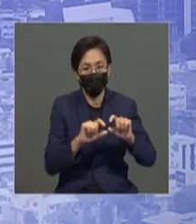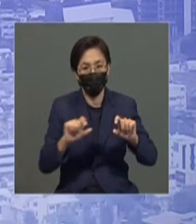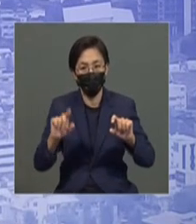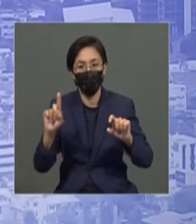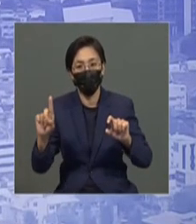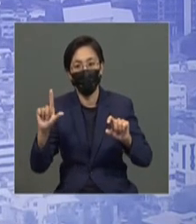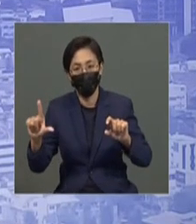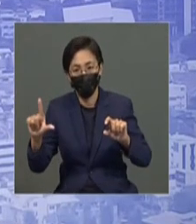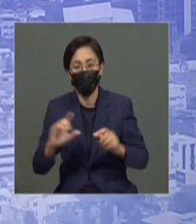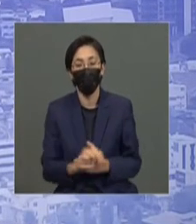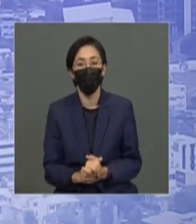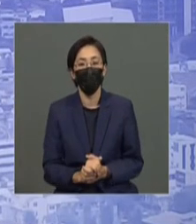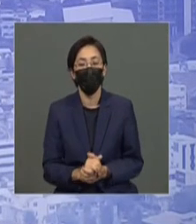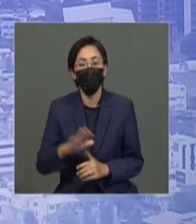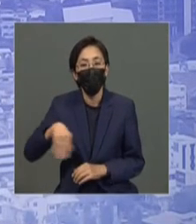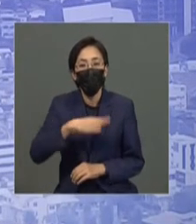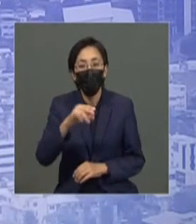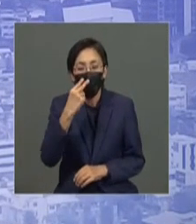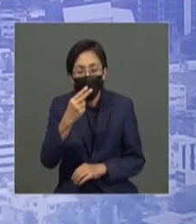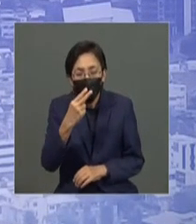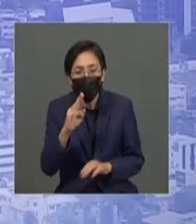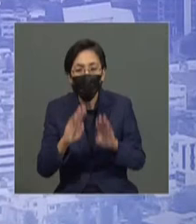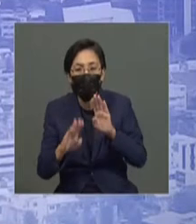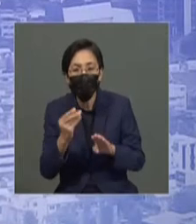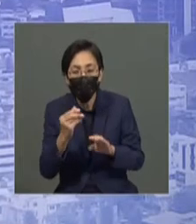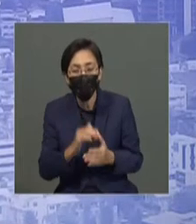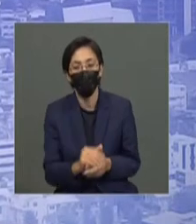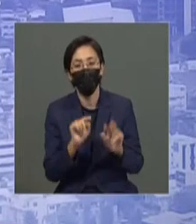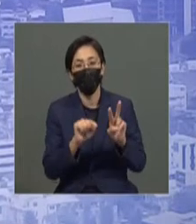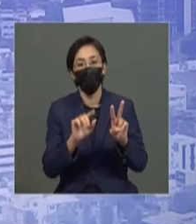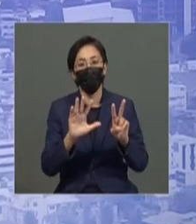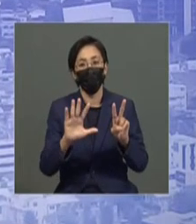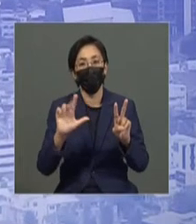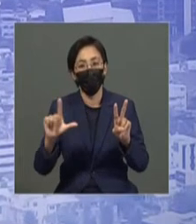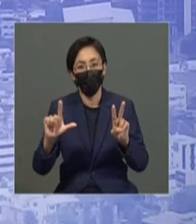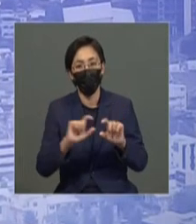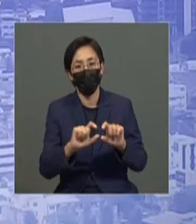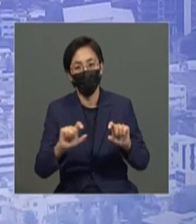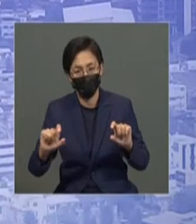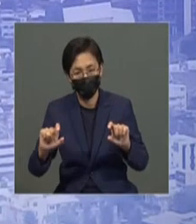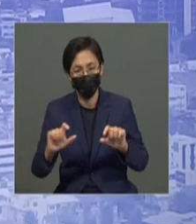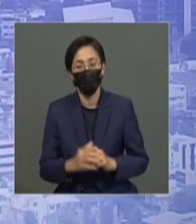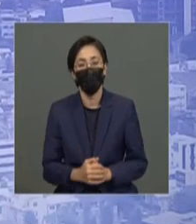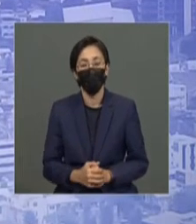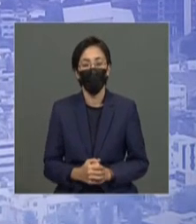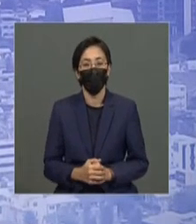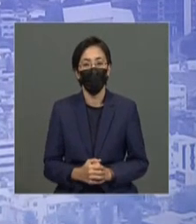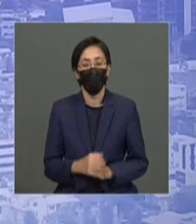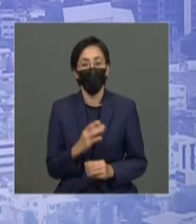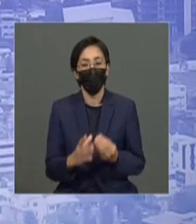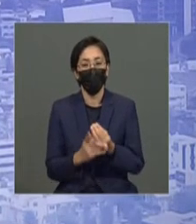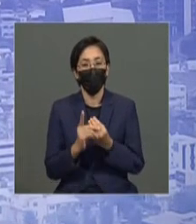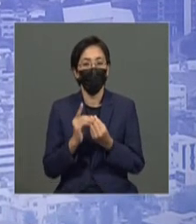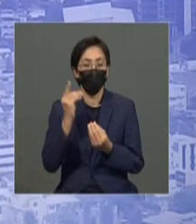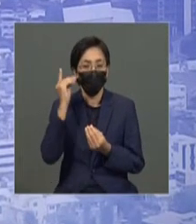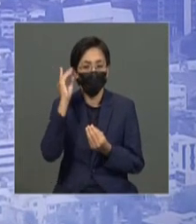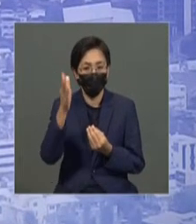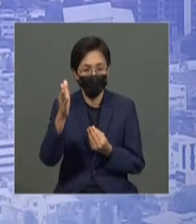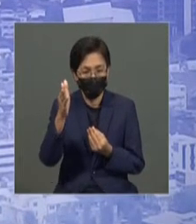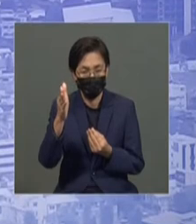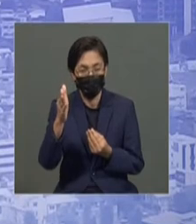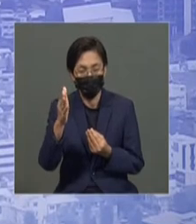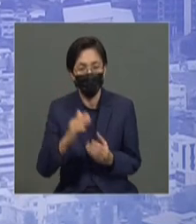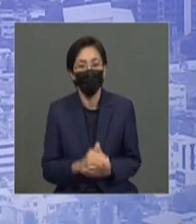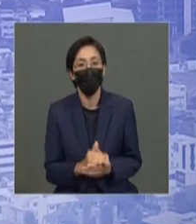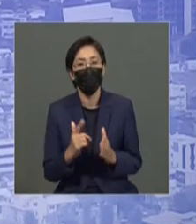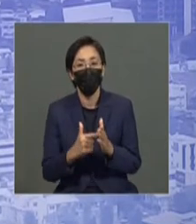สให้ท่านเห็นตัวเลขกลมๆจะอยู่ที่ประมาณ 2.5 ล้านโดสและในสัปดาห์หน้านะคะจะมีการ